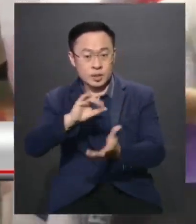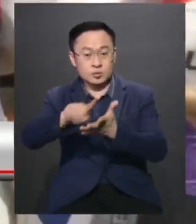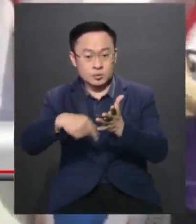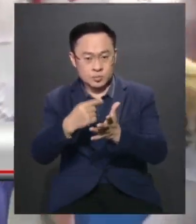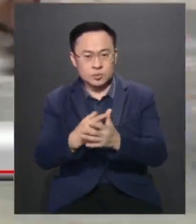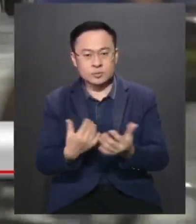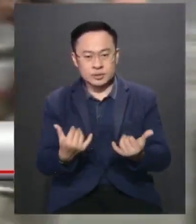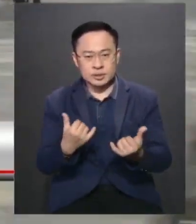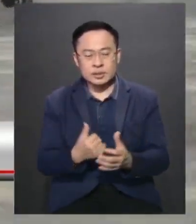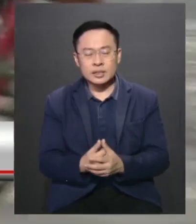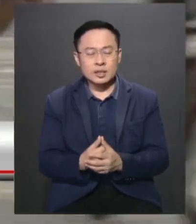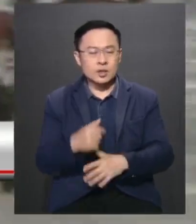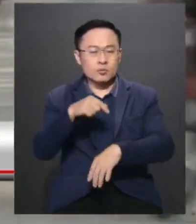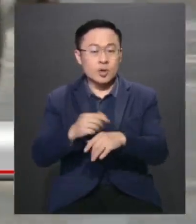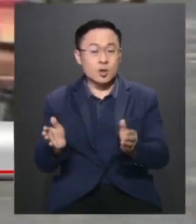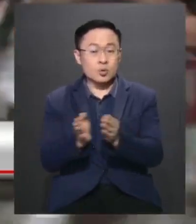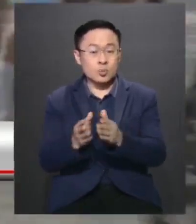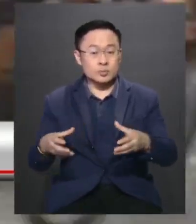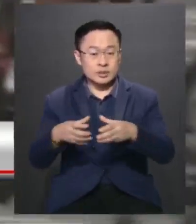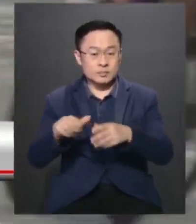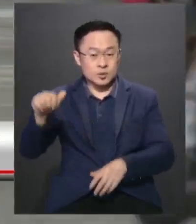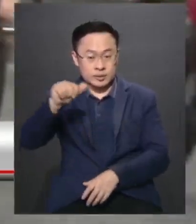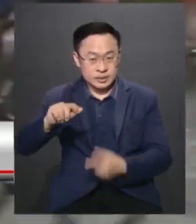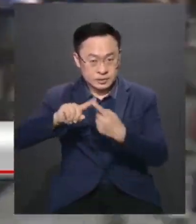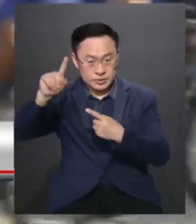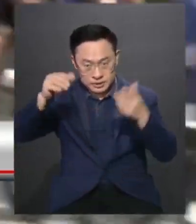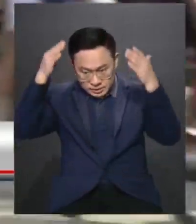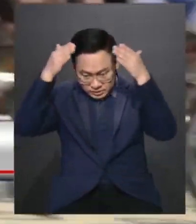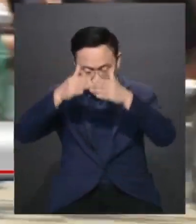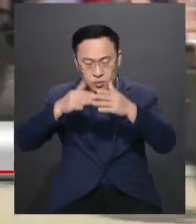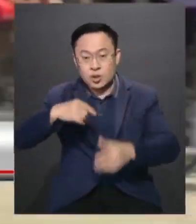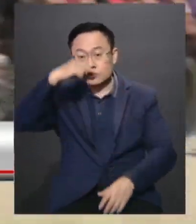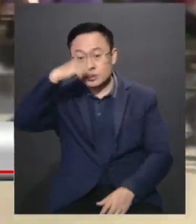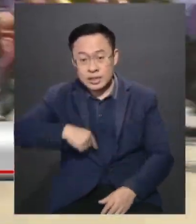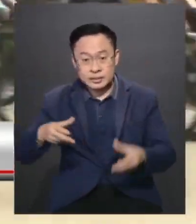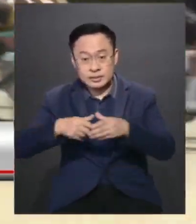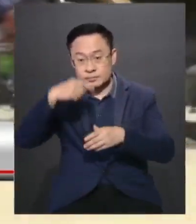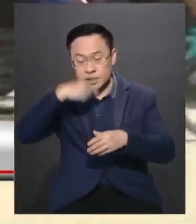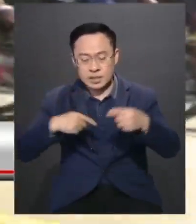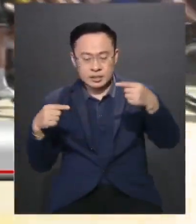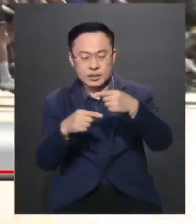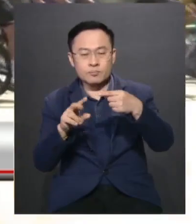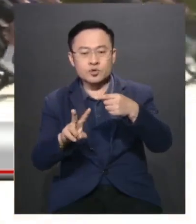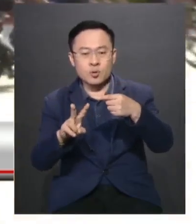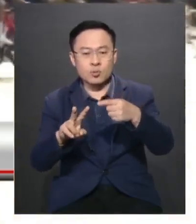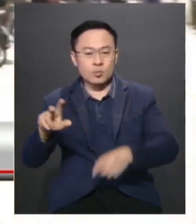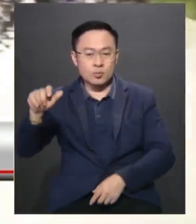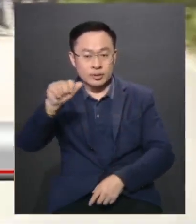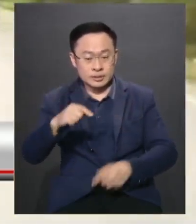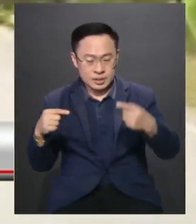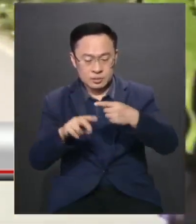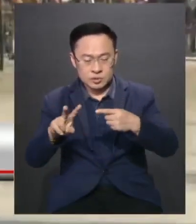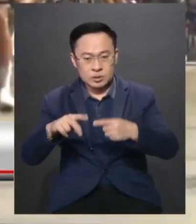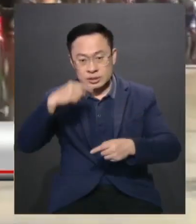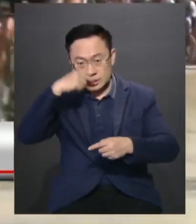ทีนะคะครองเวลารวมประเภทเอเชียด้วยส่วนทีม Thailand Continental นะคะอยู่อันดับที่2ของเอเชียค่ะทำเวล